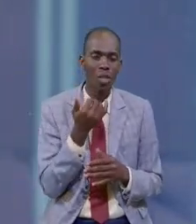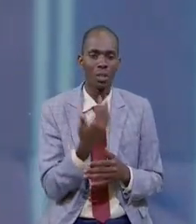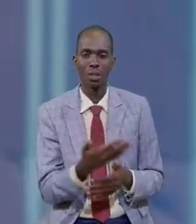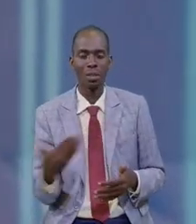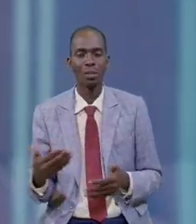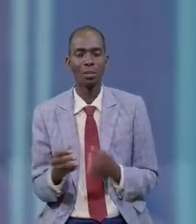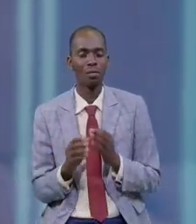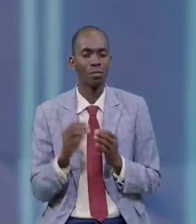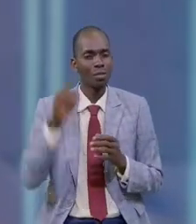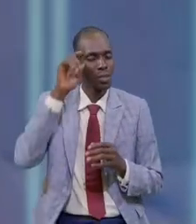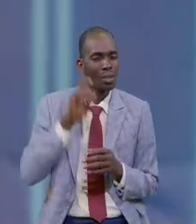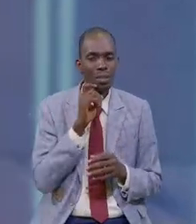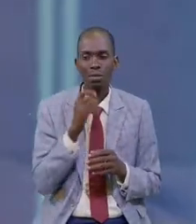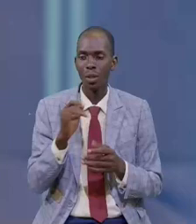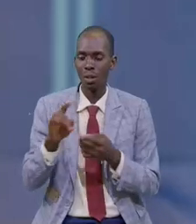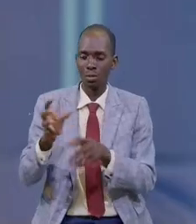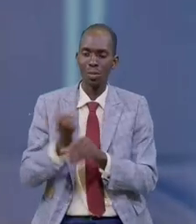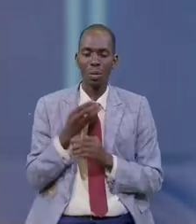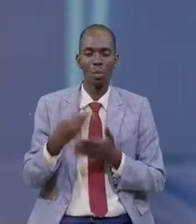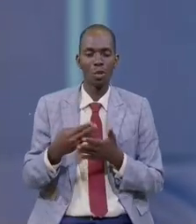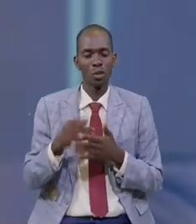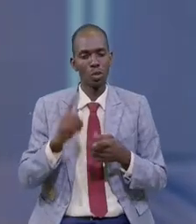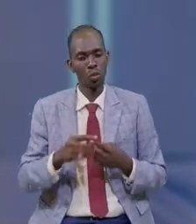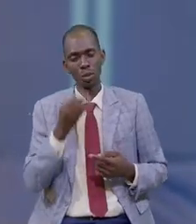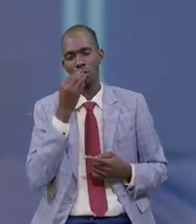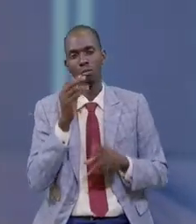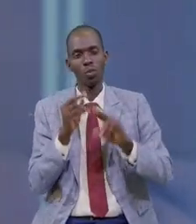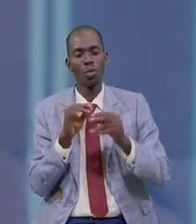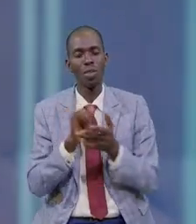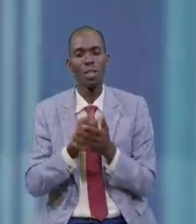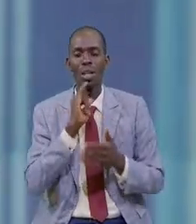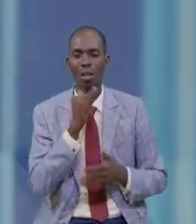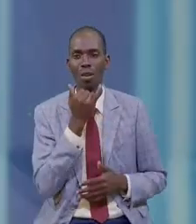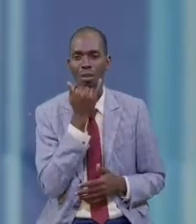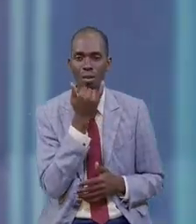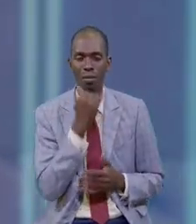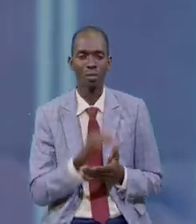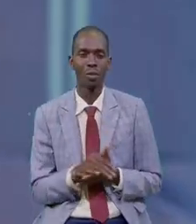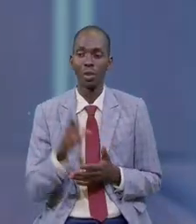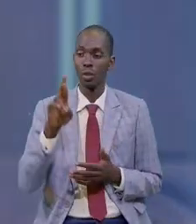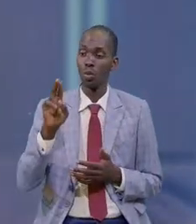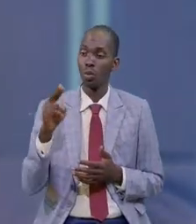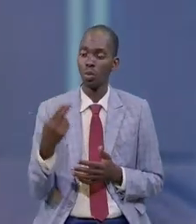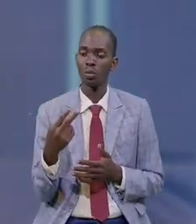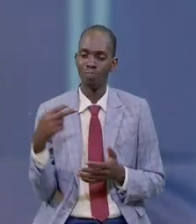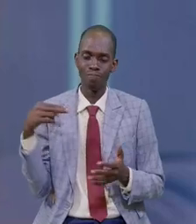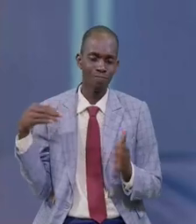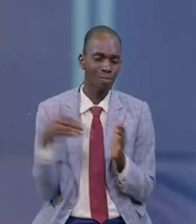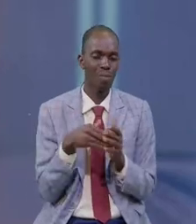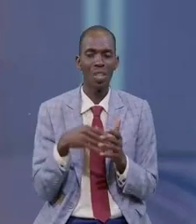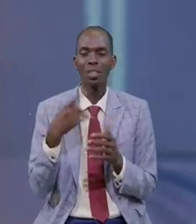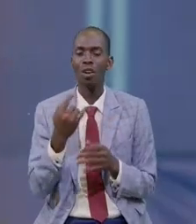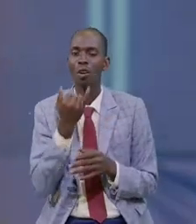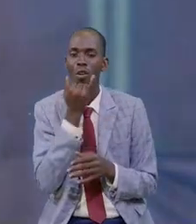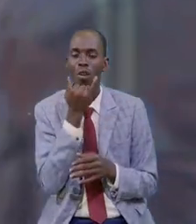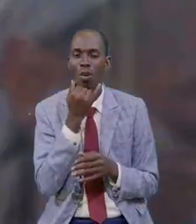ça vous devez tenir contre la corruption de la société ce sont ceullà que Dieu va